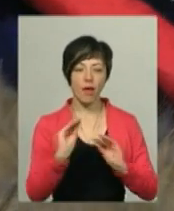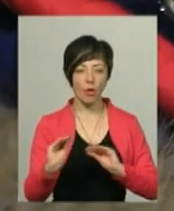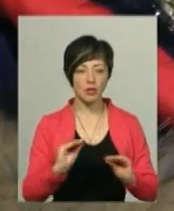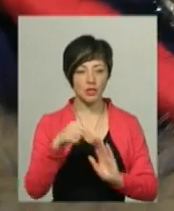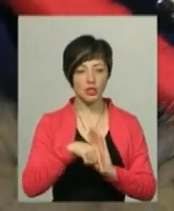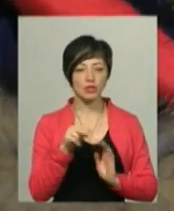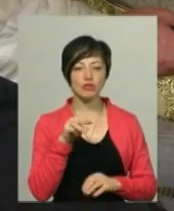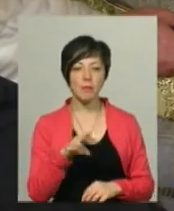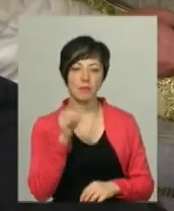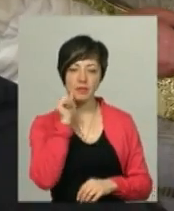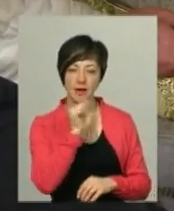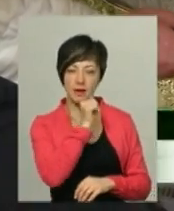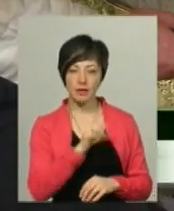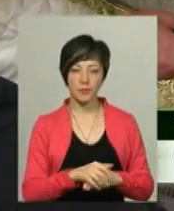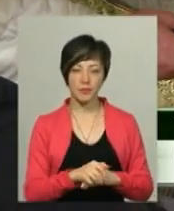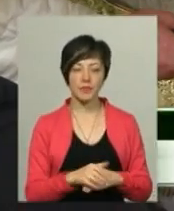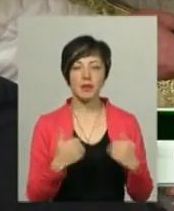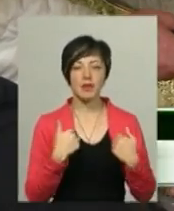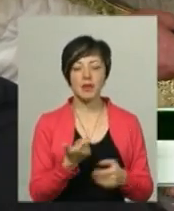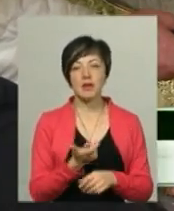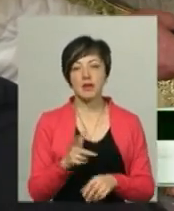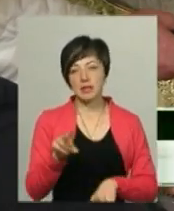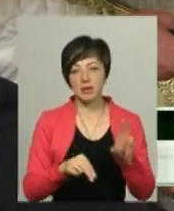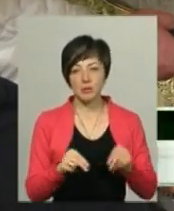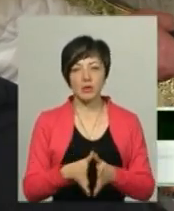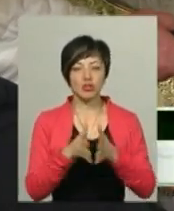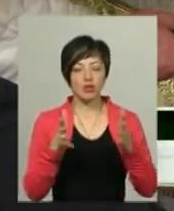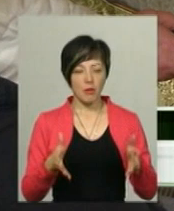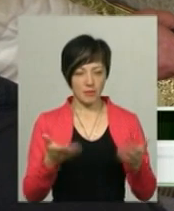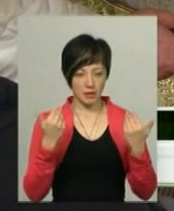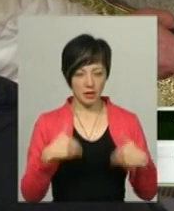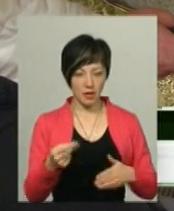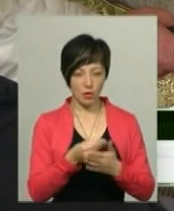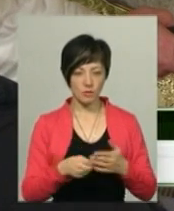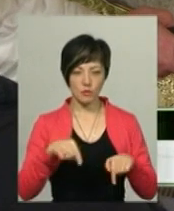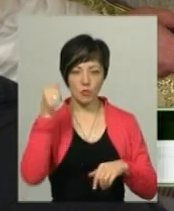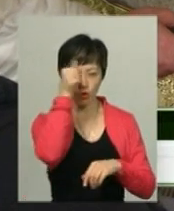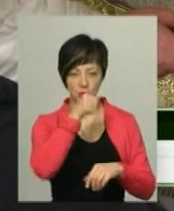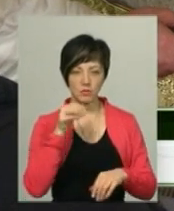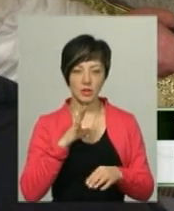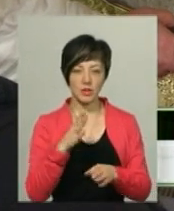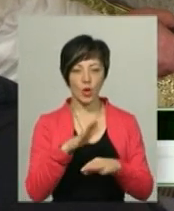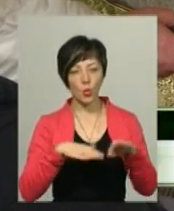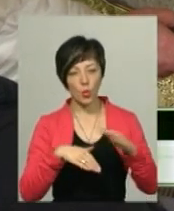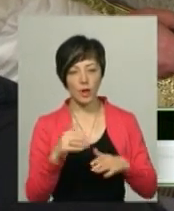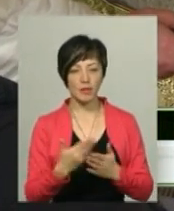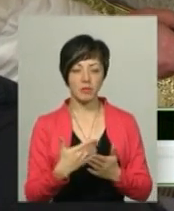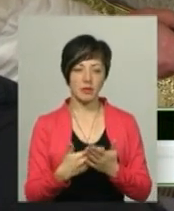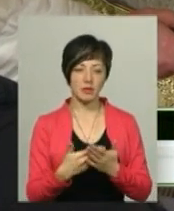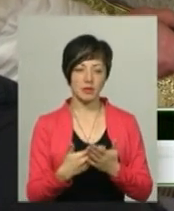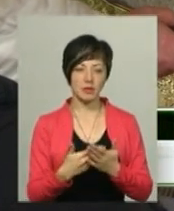сенсу, ніж сакрального. І мені здається, що будуть більше масштабні розписи. Тобто, якщо в цьому році це були тільки руки,